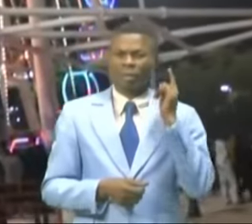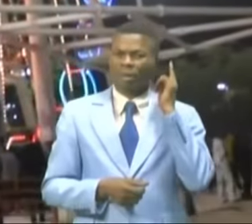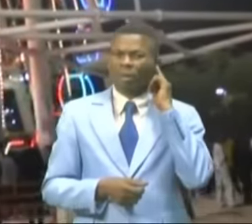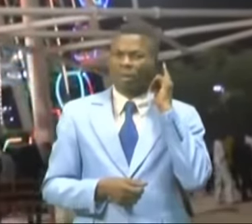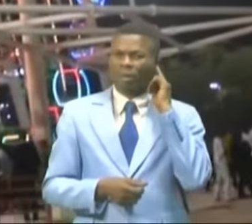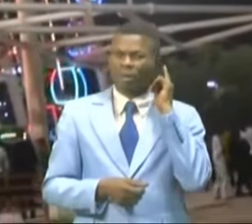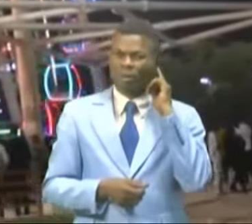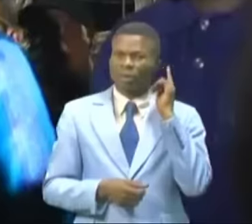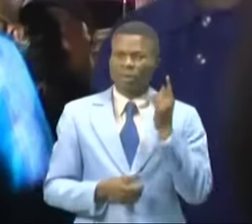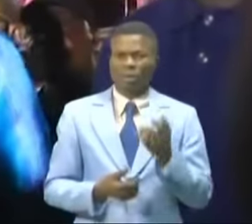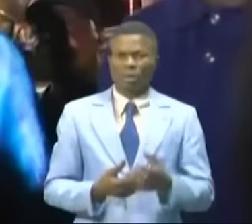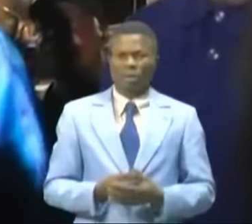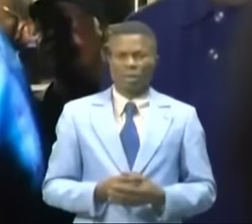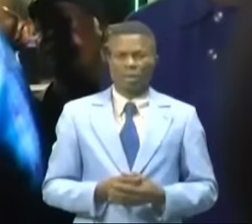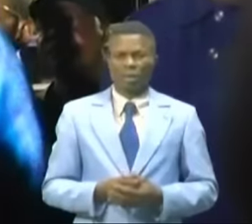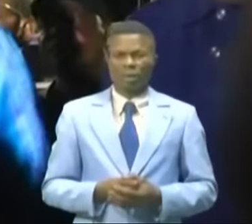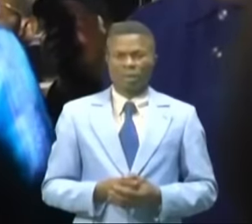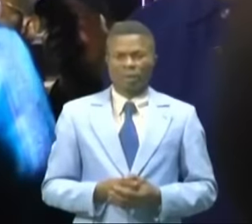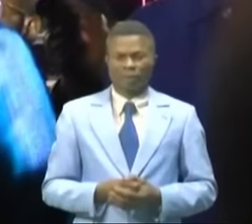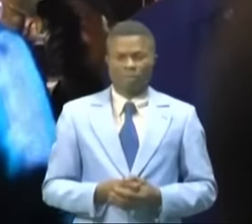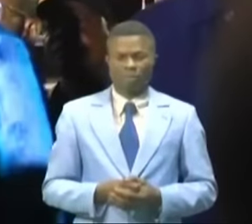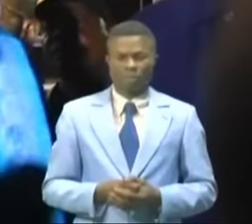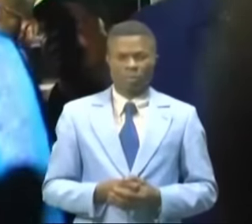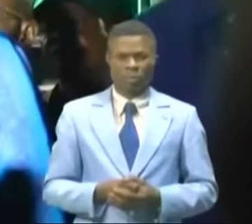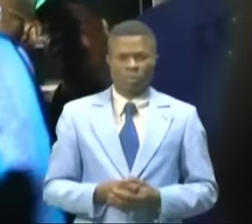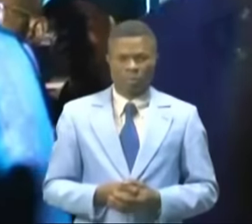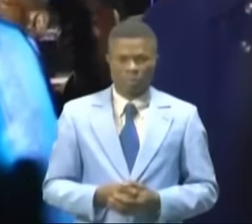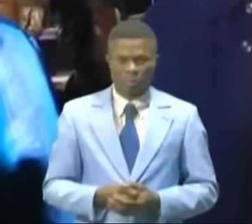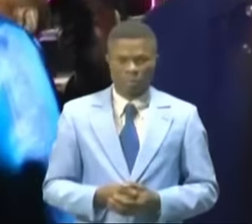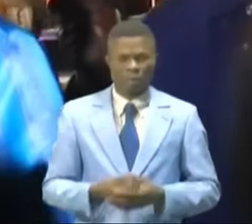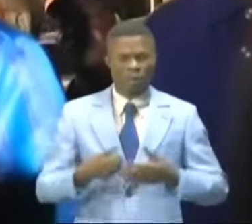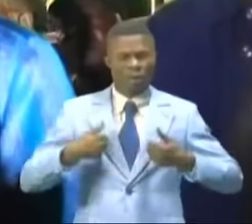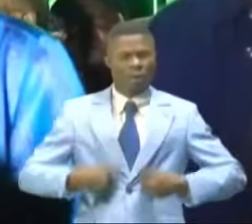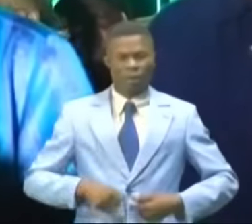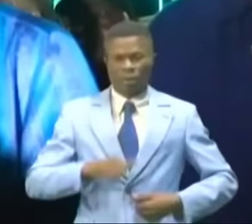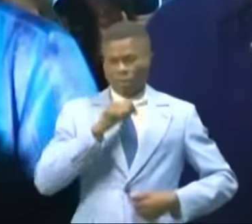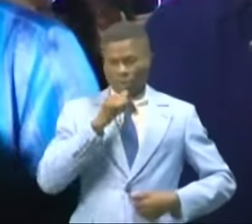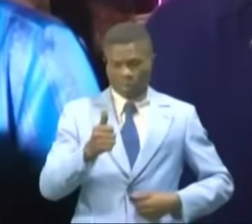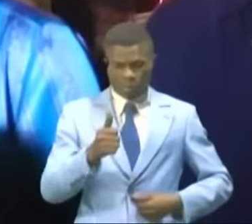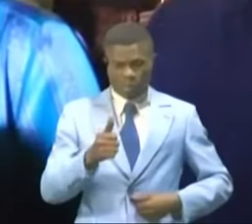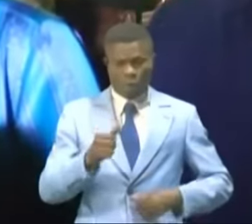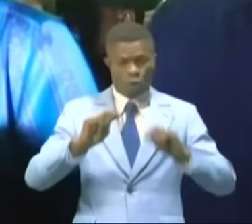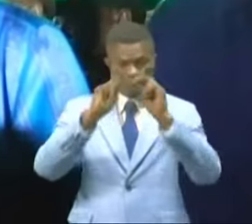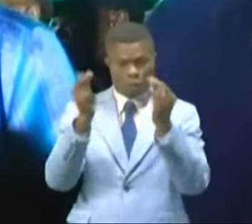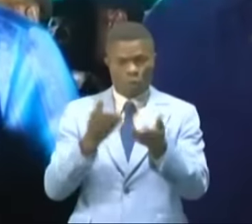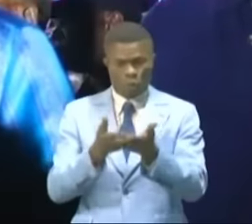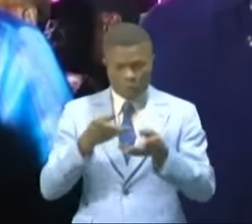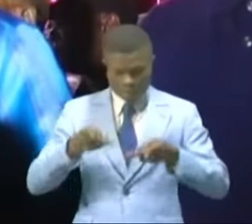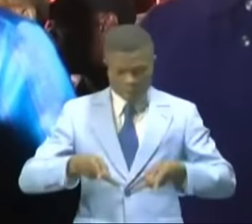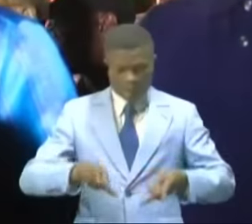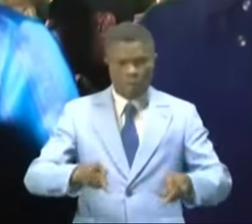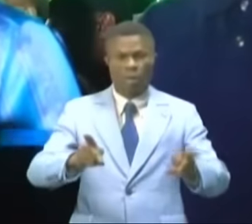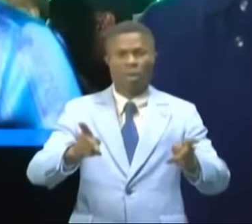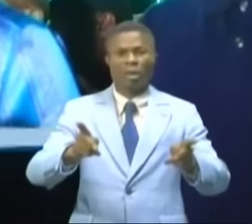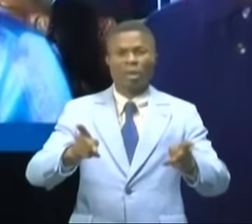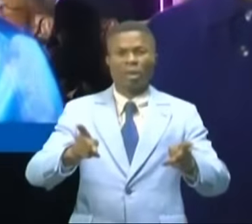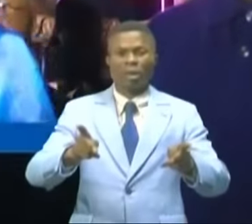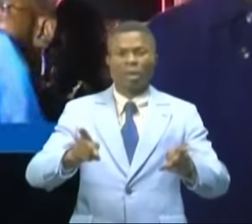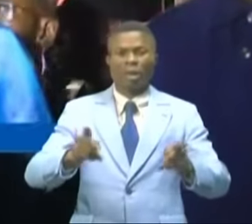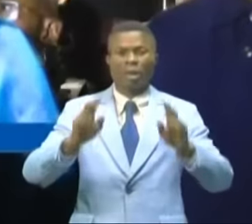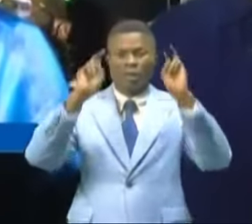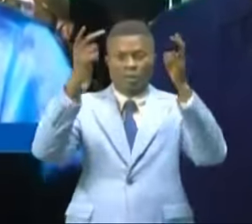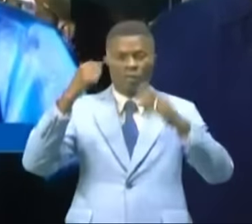Et j'avoue qu'ils ne seront pas déçus parce que cette structure permet à notre